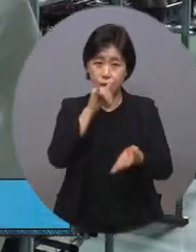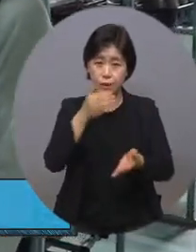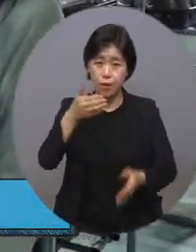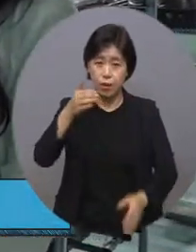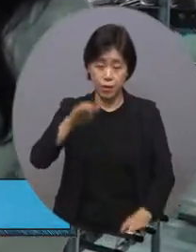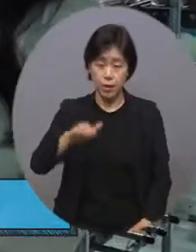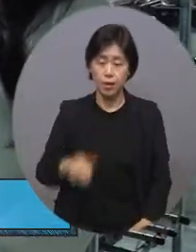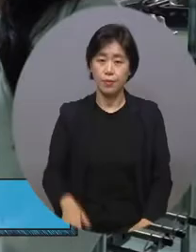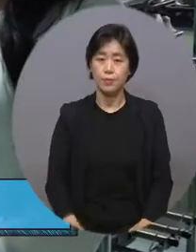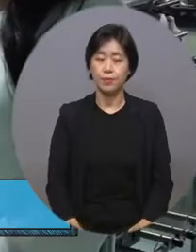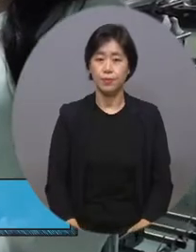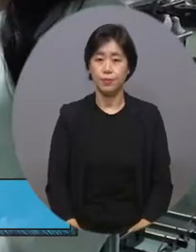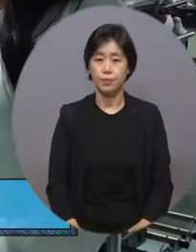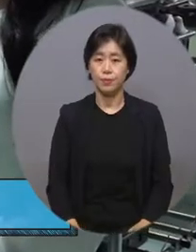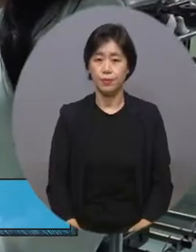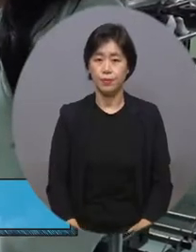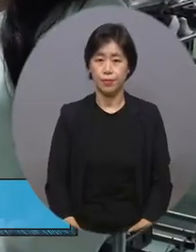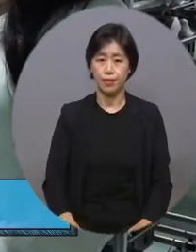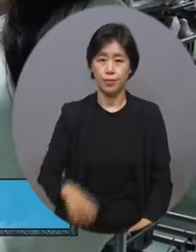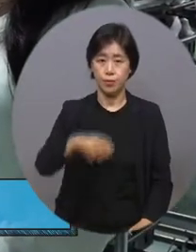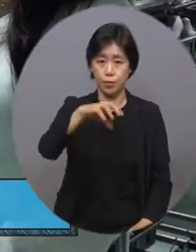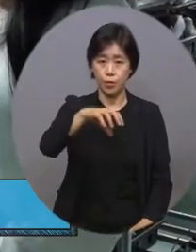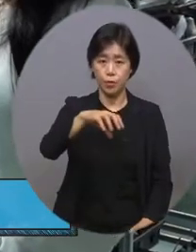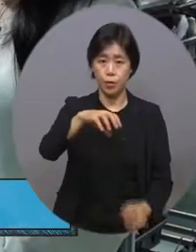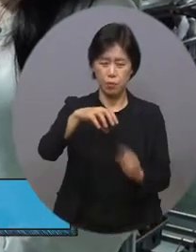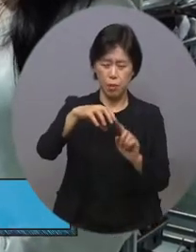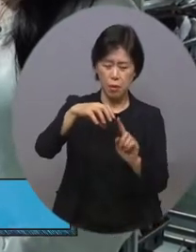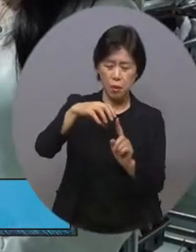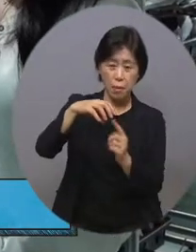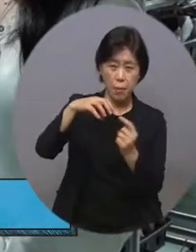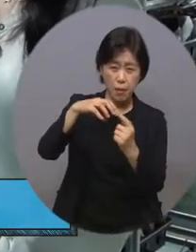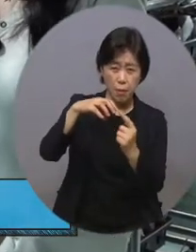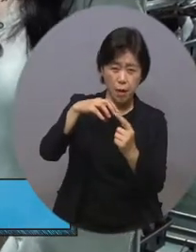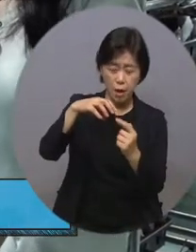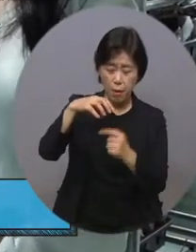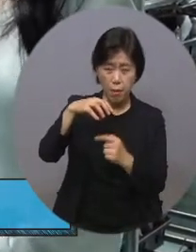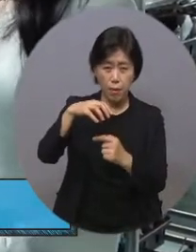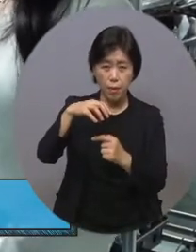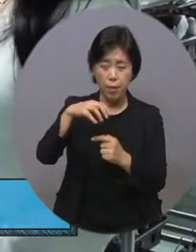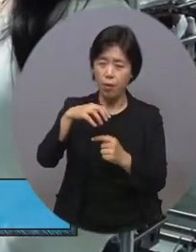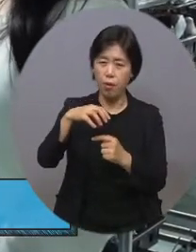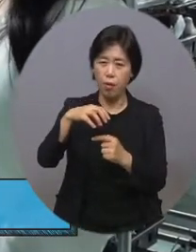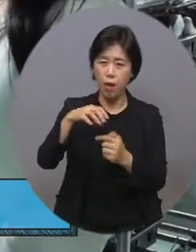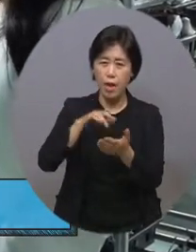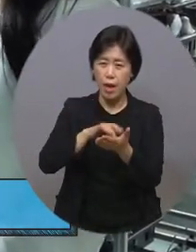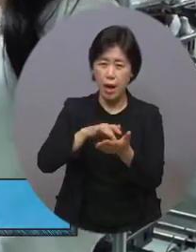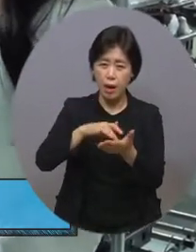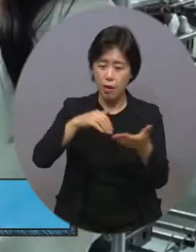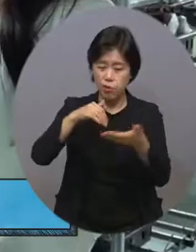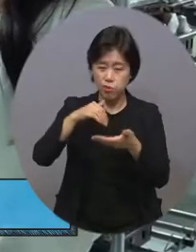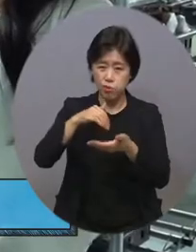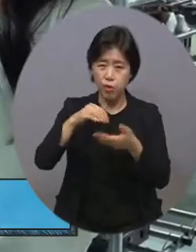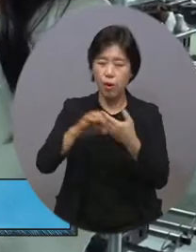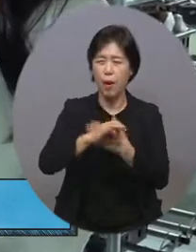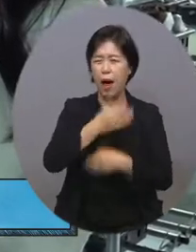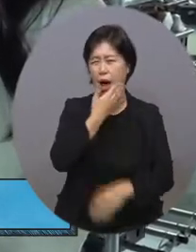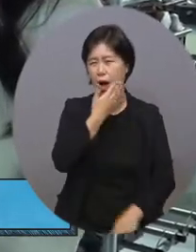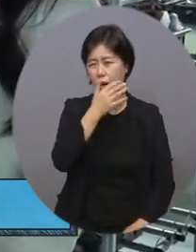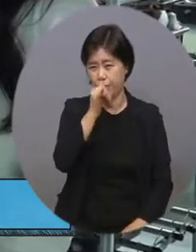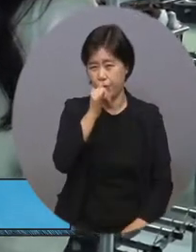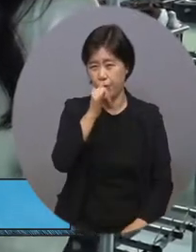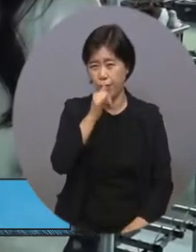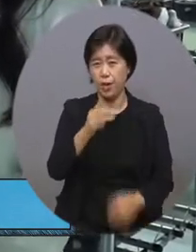양분을 옆에라든지 그런 쓸데없이 양분이 소비되기를 하면 안 되기 때문에 그쵸. 옆에서